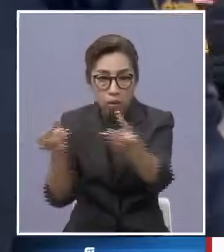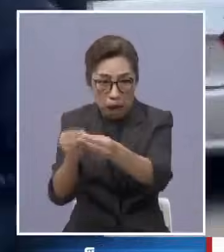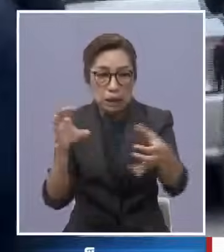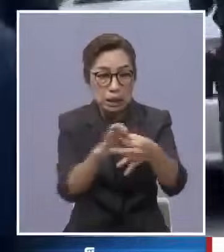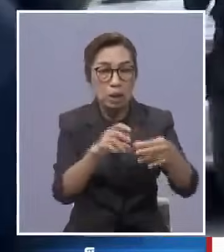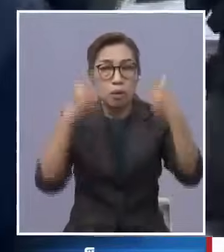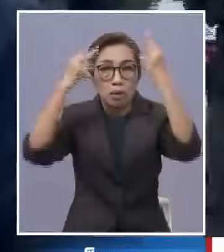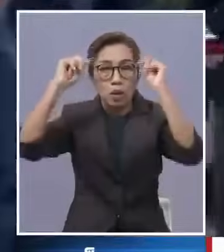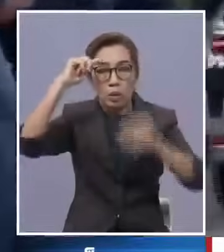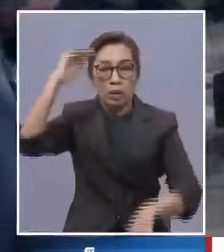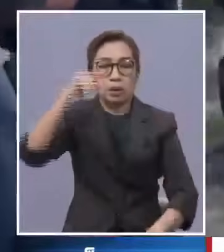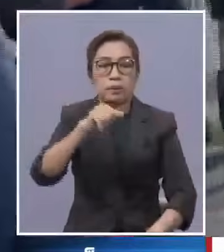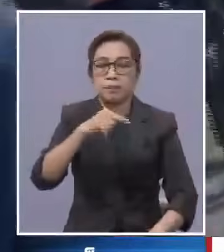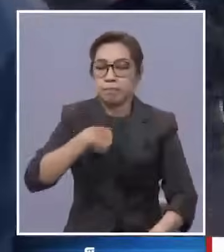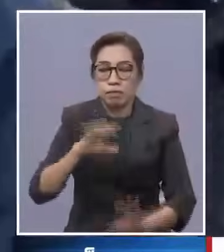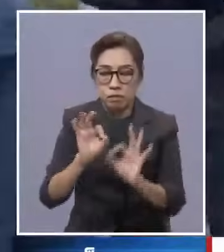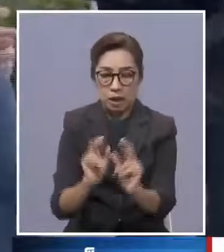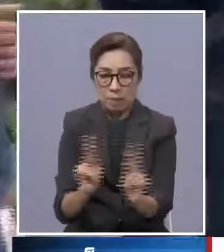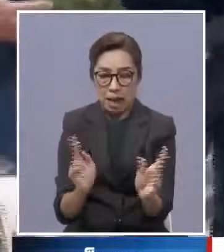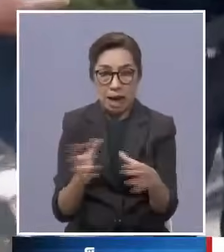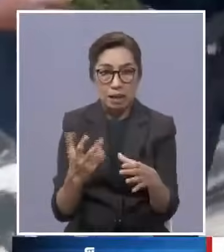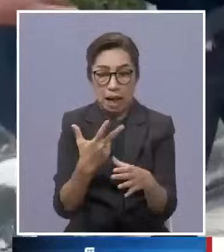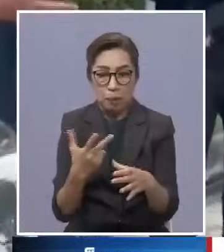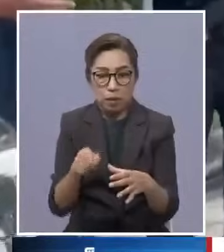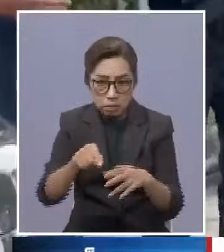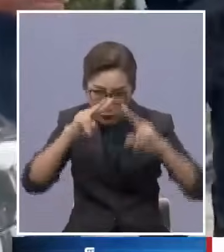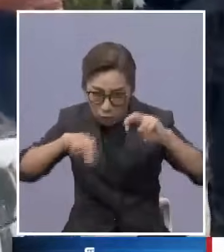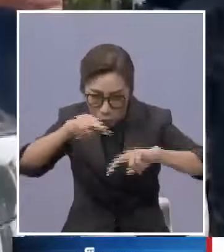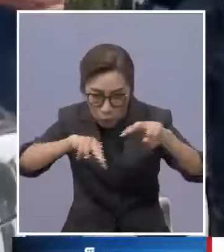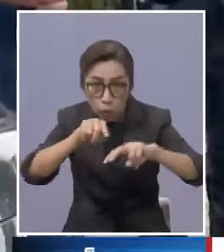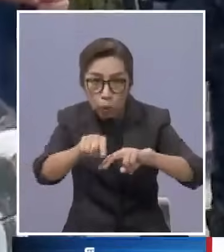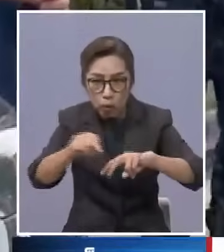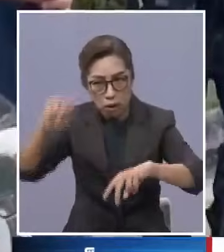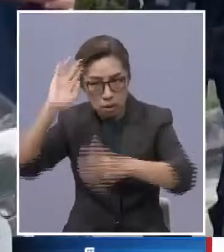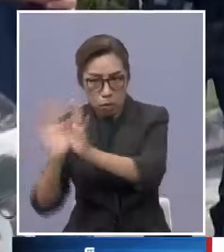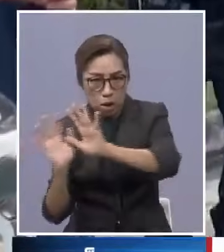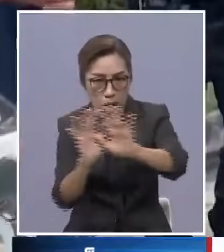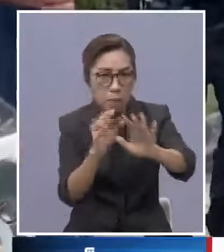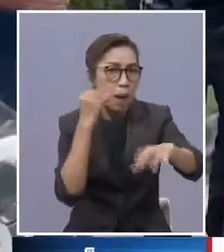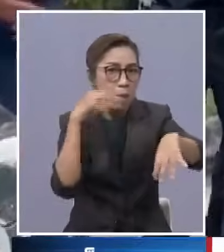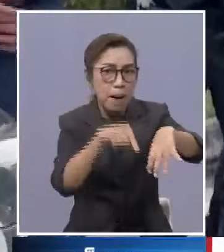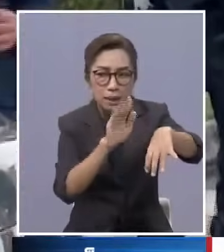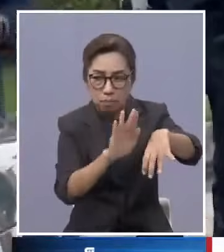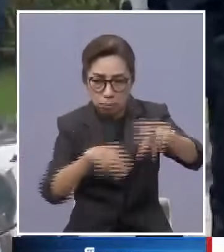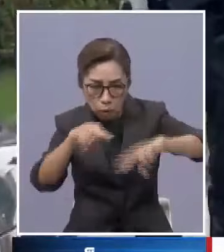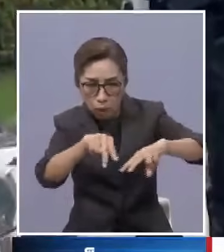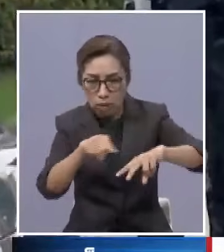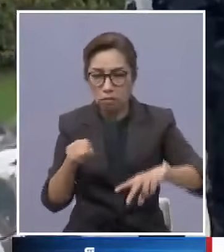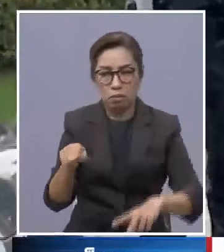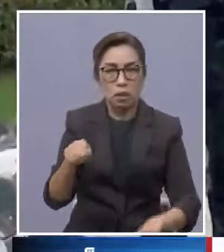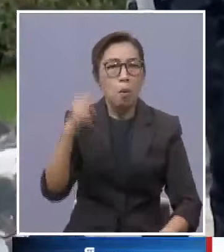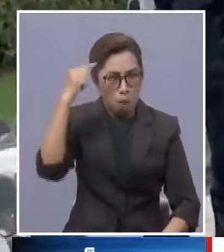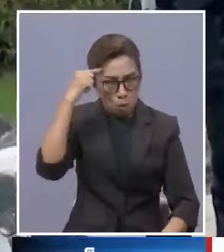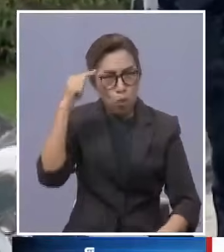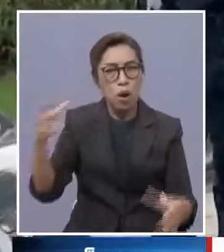รัฐบาลก็ตัดสินใจตั้งคณะกรรมการตรวจสอบข้อเท็จจริงและข้อกฎหมายกรณีการเข้าค้นบ้านพักนี้เพราะรู้ดีว่ามันมีการเมื